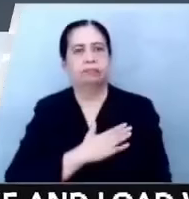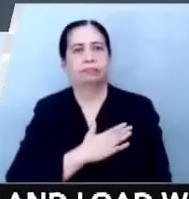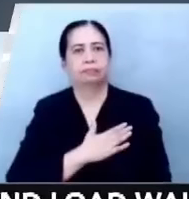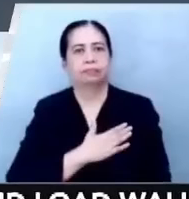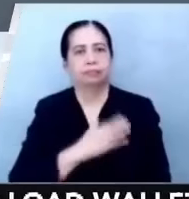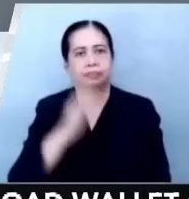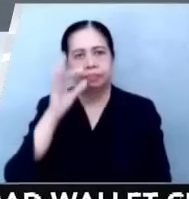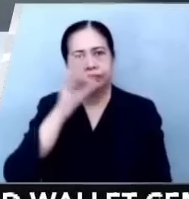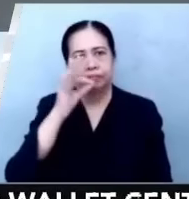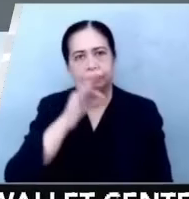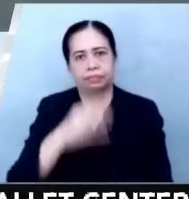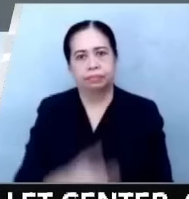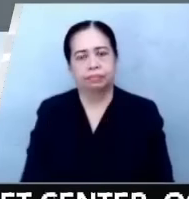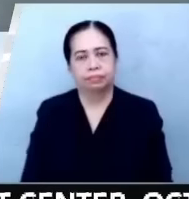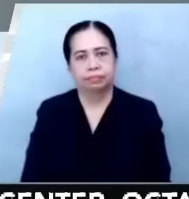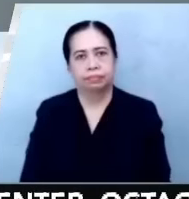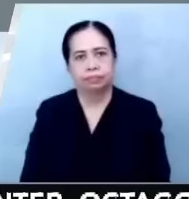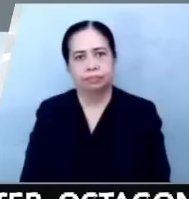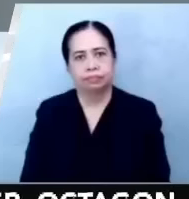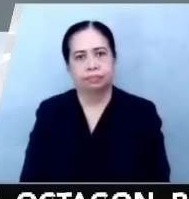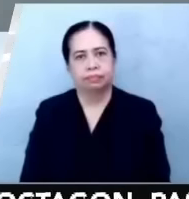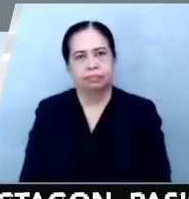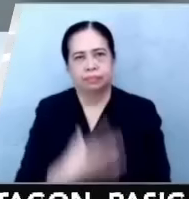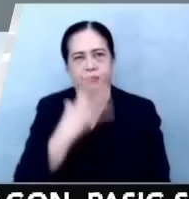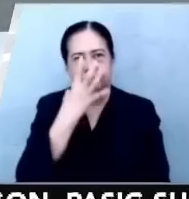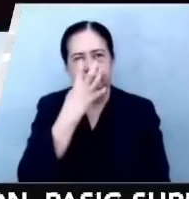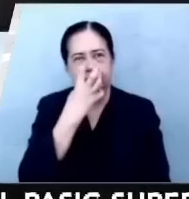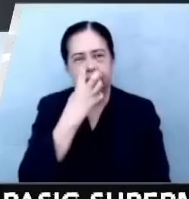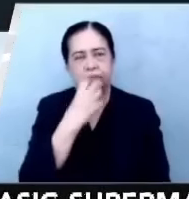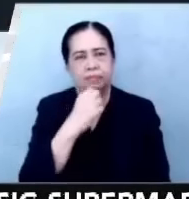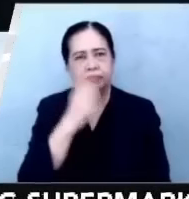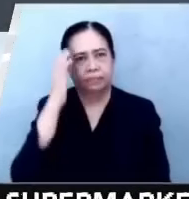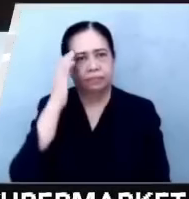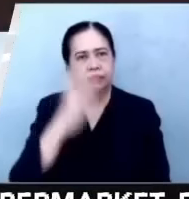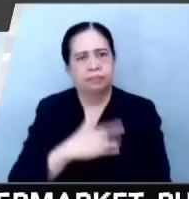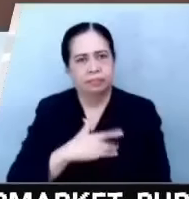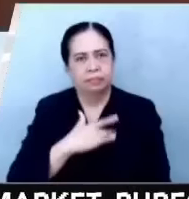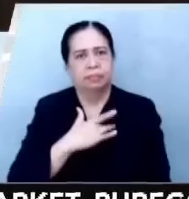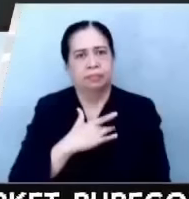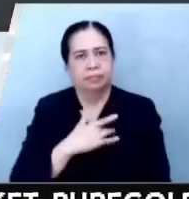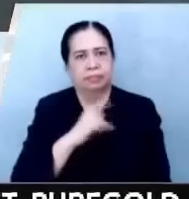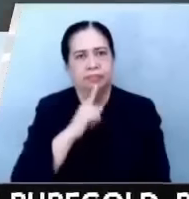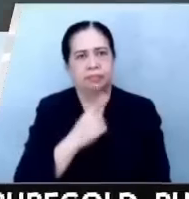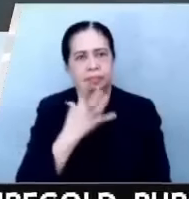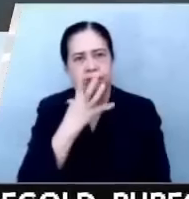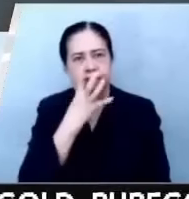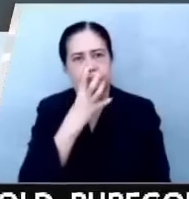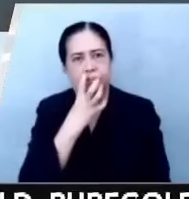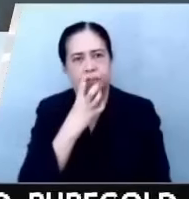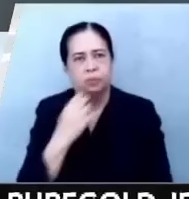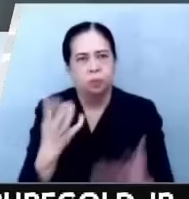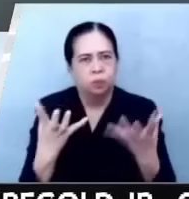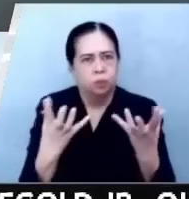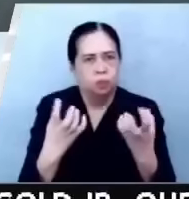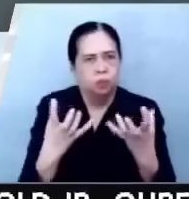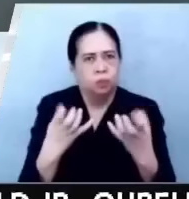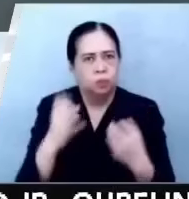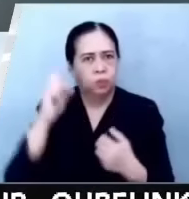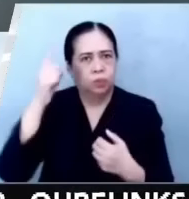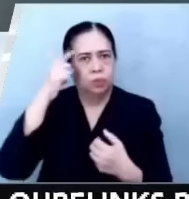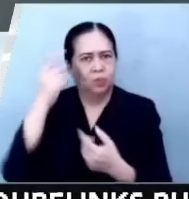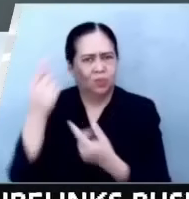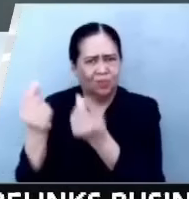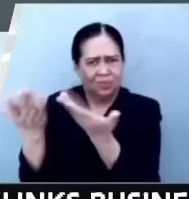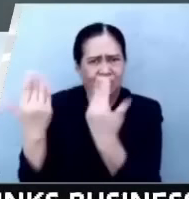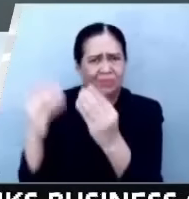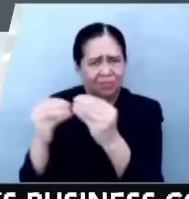Pilipino. Opo. Nakakagalit and nararamdaman mo yung they are wanting for the government to do more, no? But we